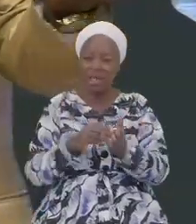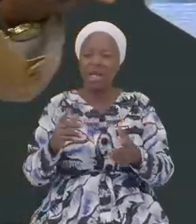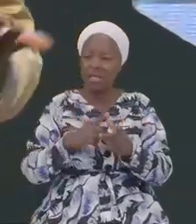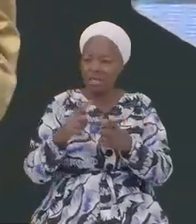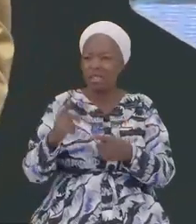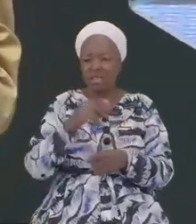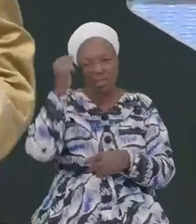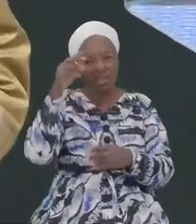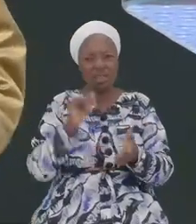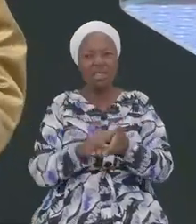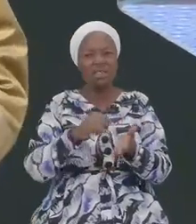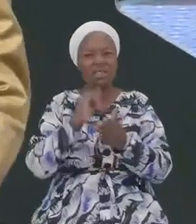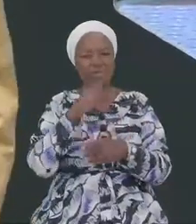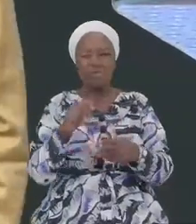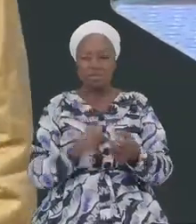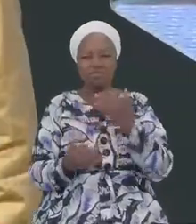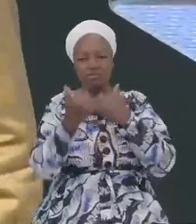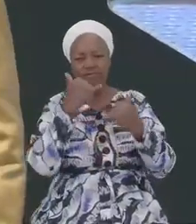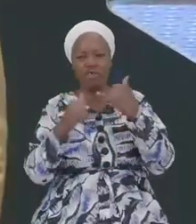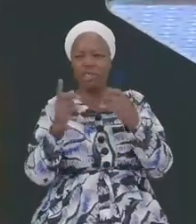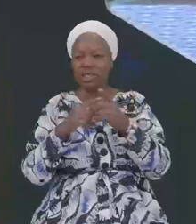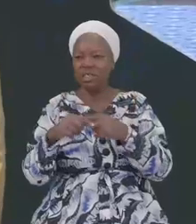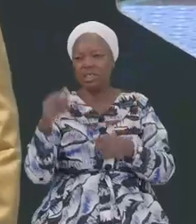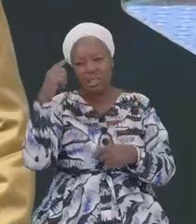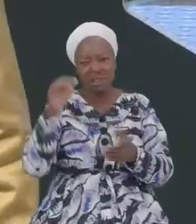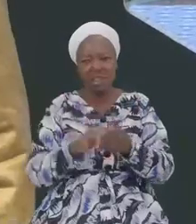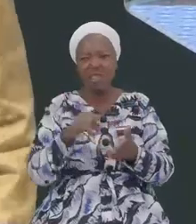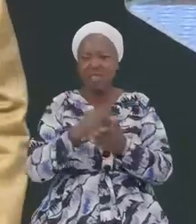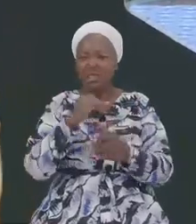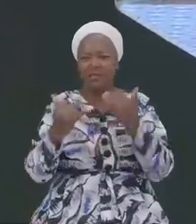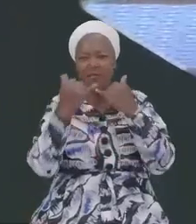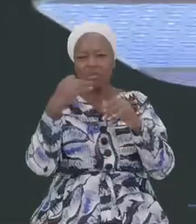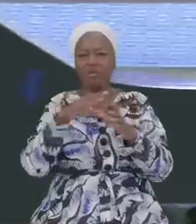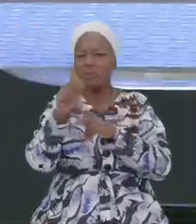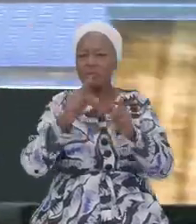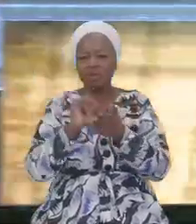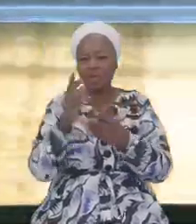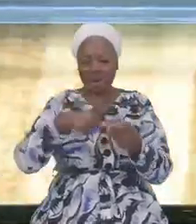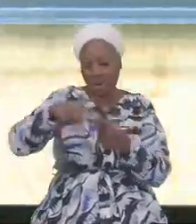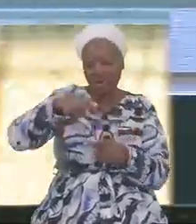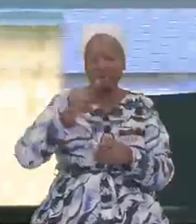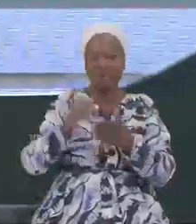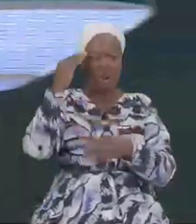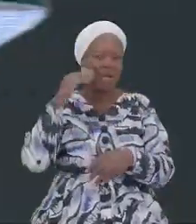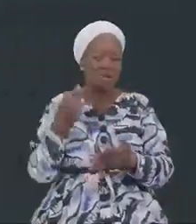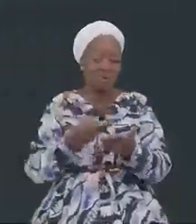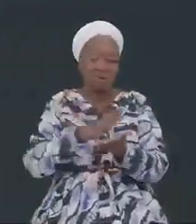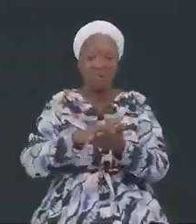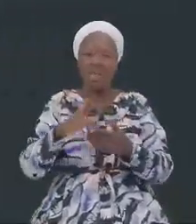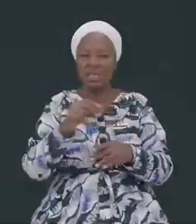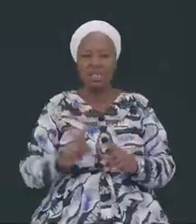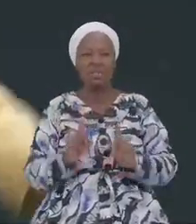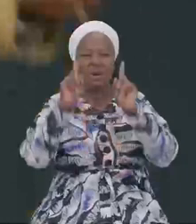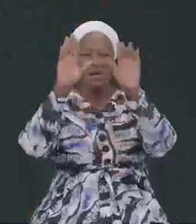que tu es tombé. Ils pensent que c'est votre faute, mais vous pensez que c'est la faute des gens autour de vous, votre